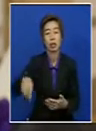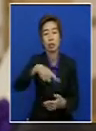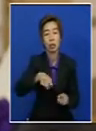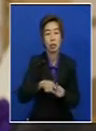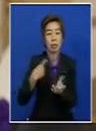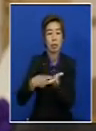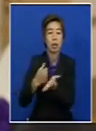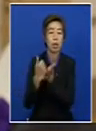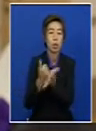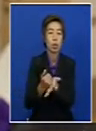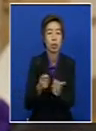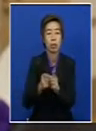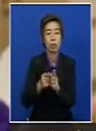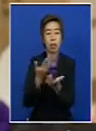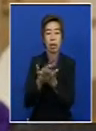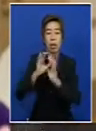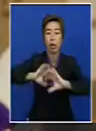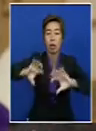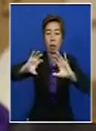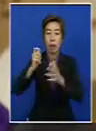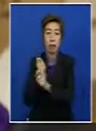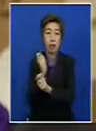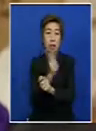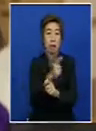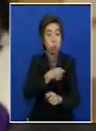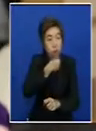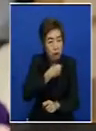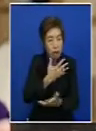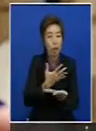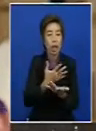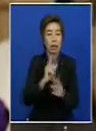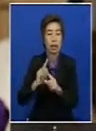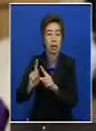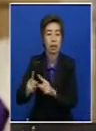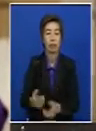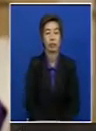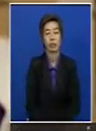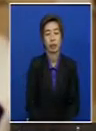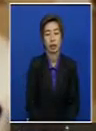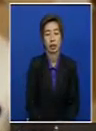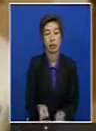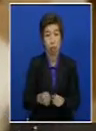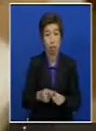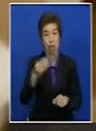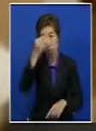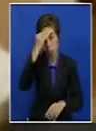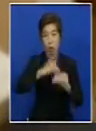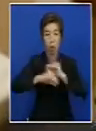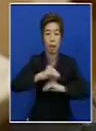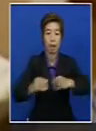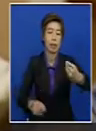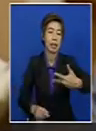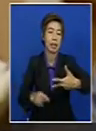ねそれから年金制度年金保険3つの国